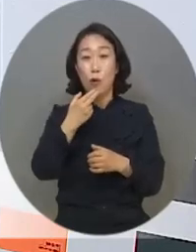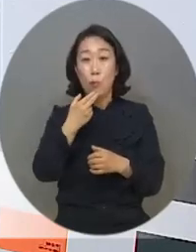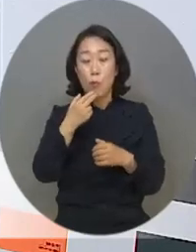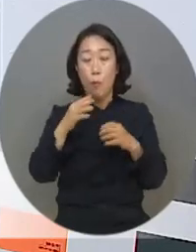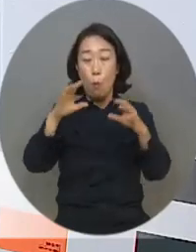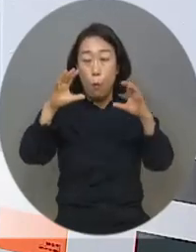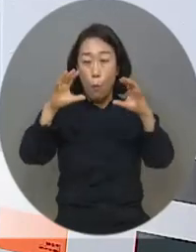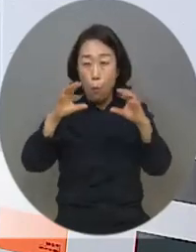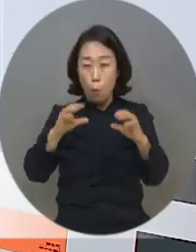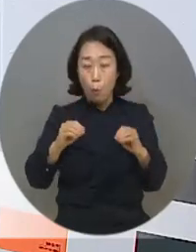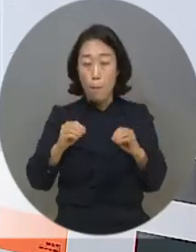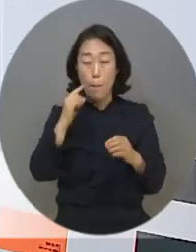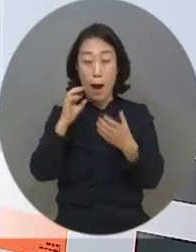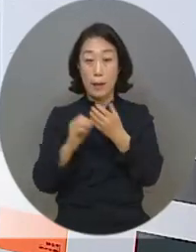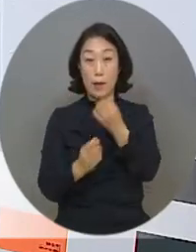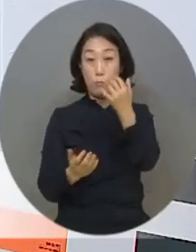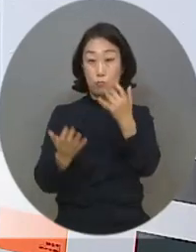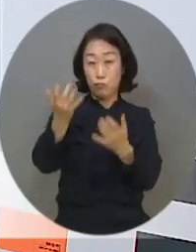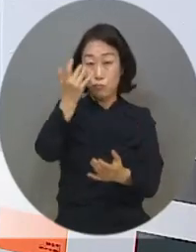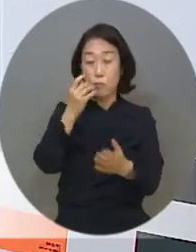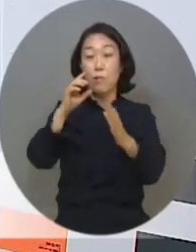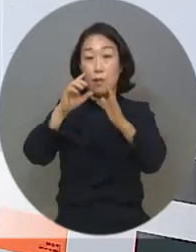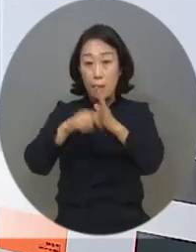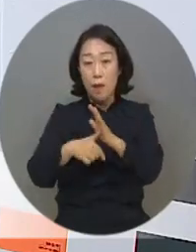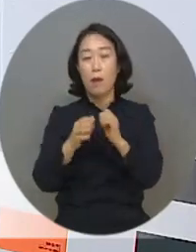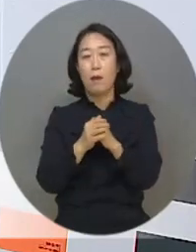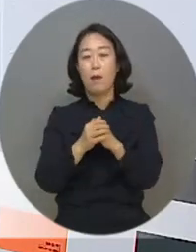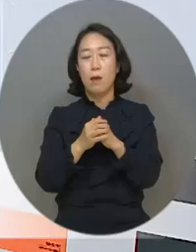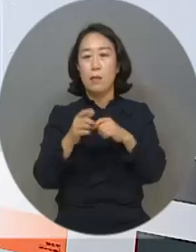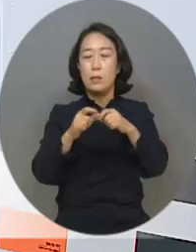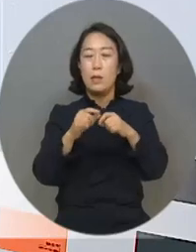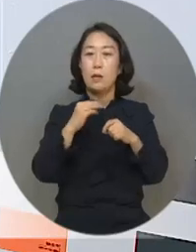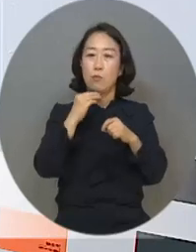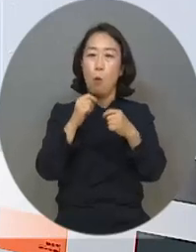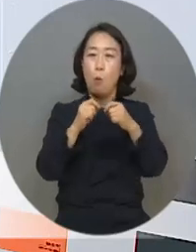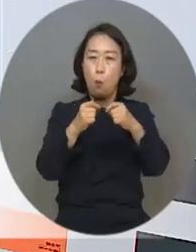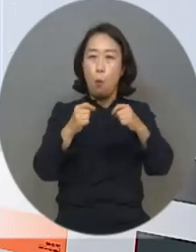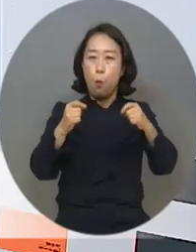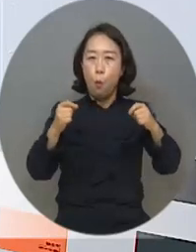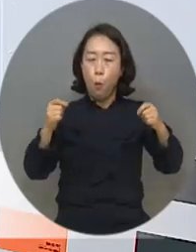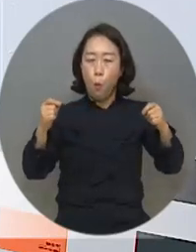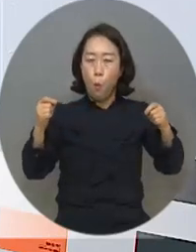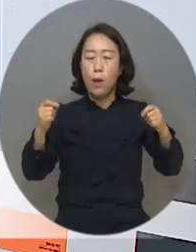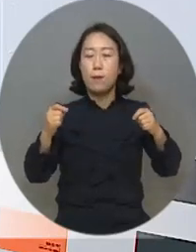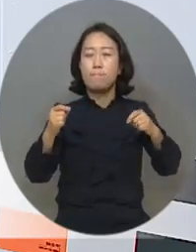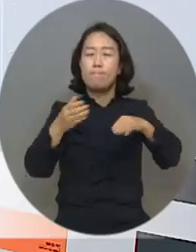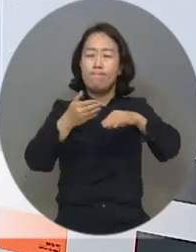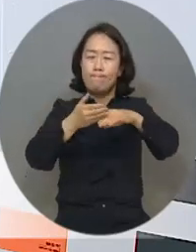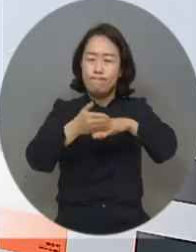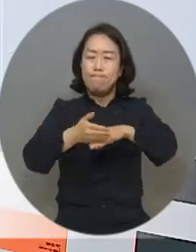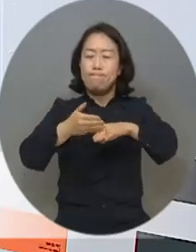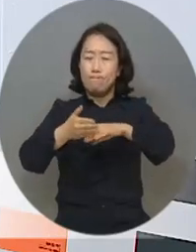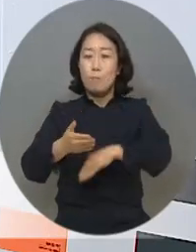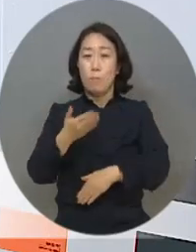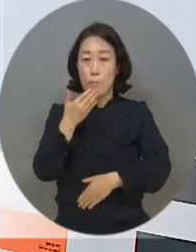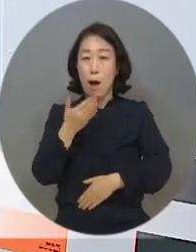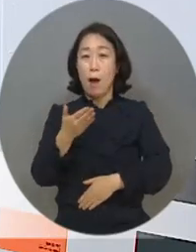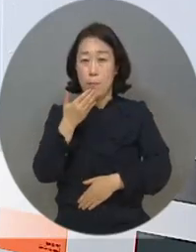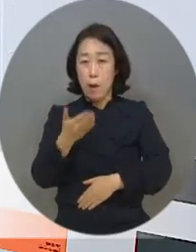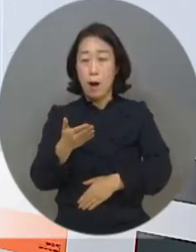만약에 화재가 생겼을 시에 그 시간을 많이 그 오픈 타임이라고는 우리 시간을 많이